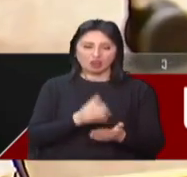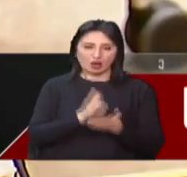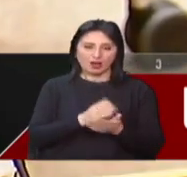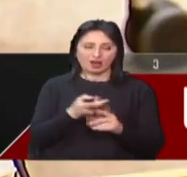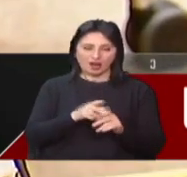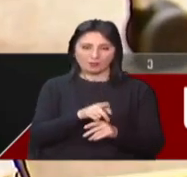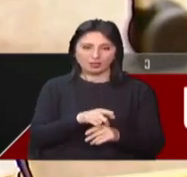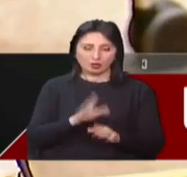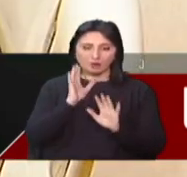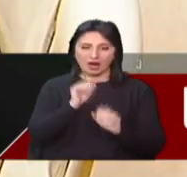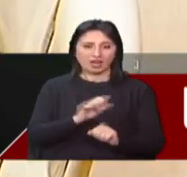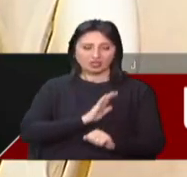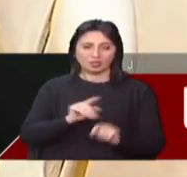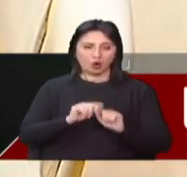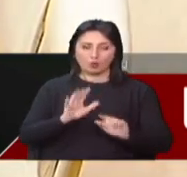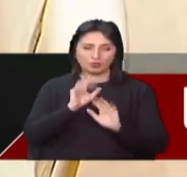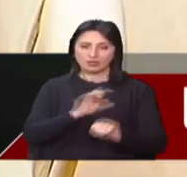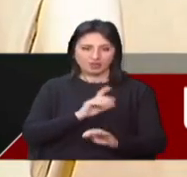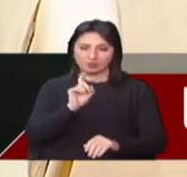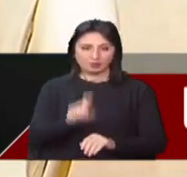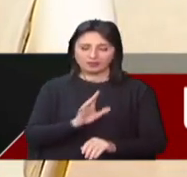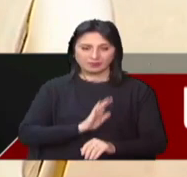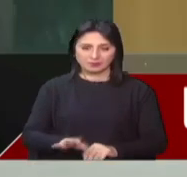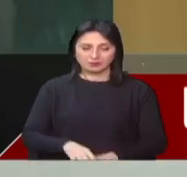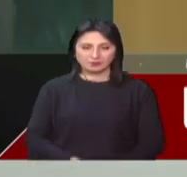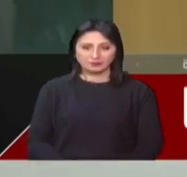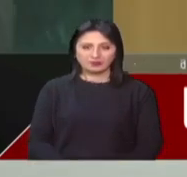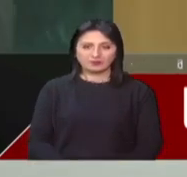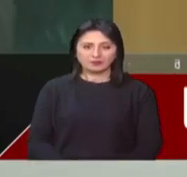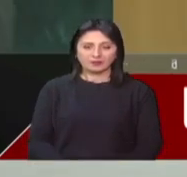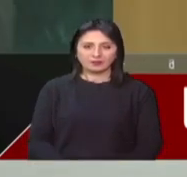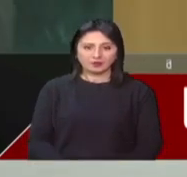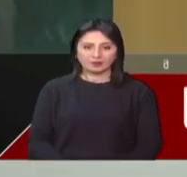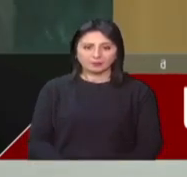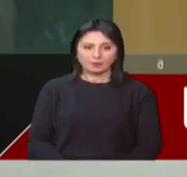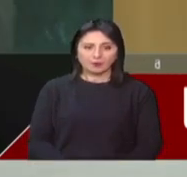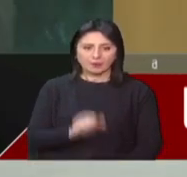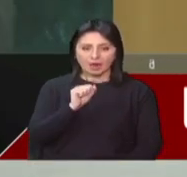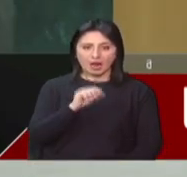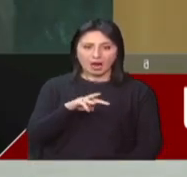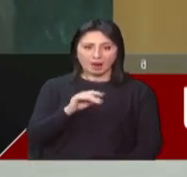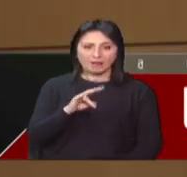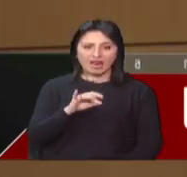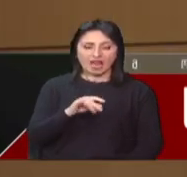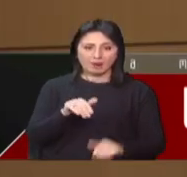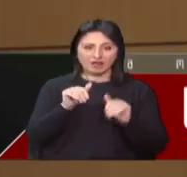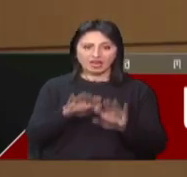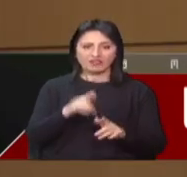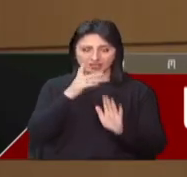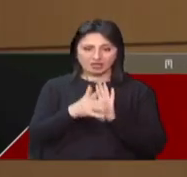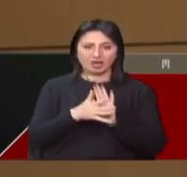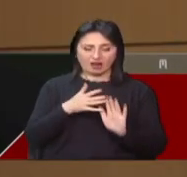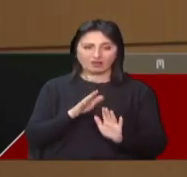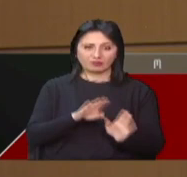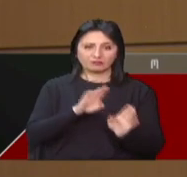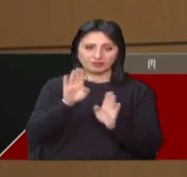მიიჩნიეს და შესაბამისად მხარი არ დაუჭირეს ოპოზიციონერმა დეპუტატებმა. გიორგი ამილახვართან დაკავშირებული გადაწყვეტილება გასაგებია